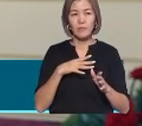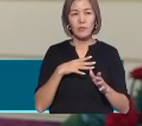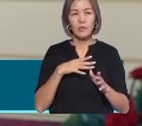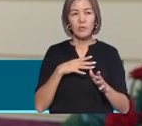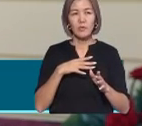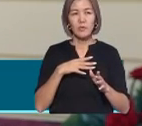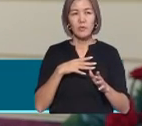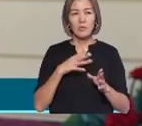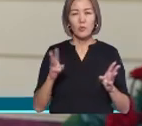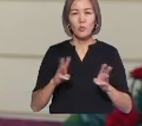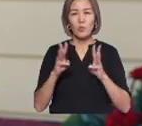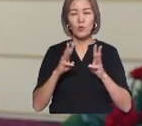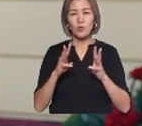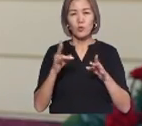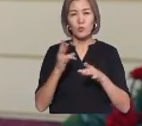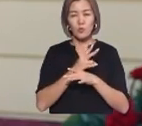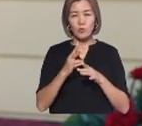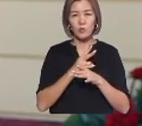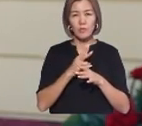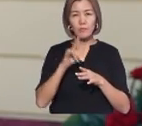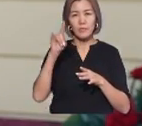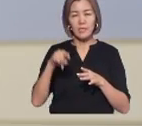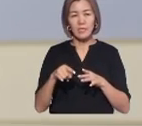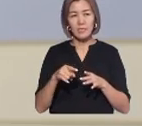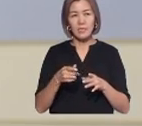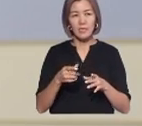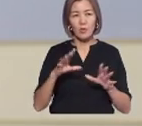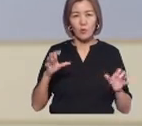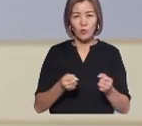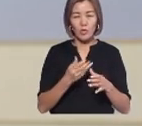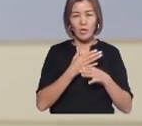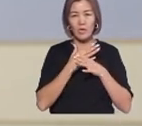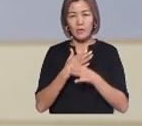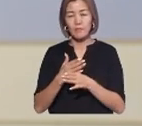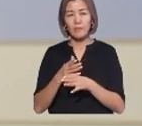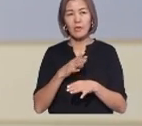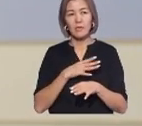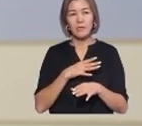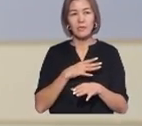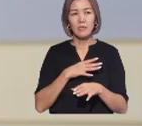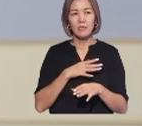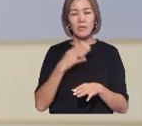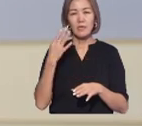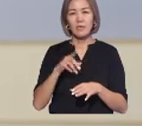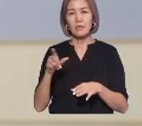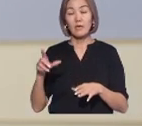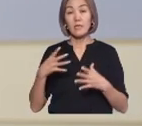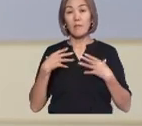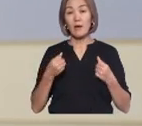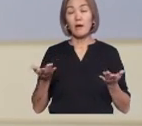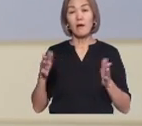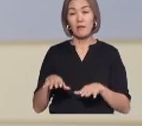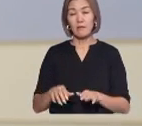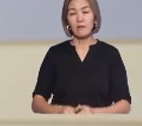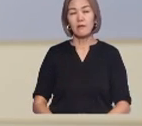тұрғызып, өрт болып жатыр деп терезеге қарай шығарып, соның арқасында 40 адам аман есен сау